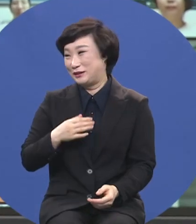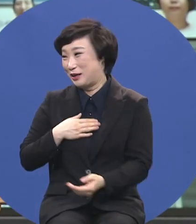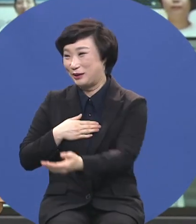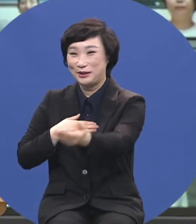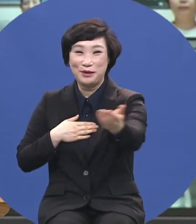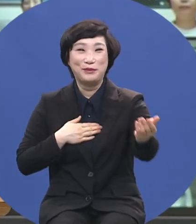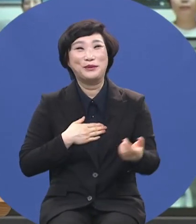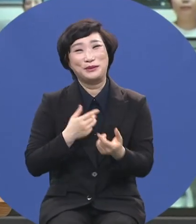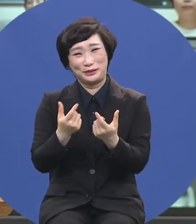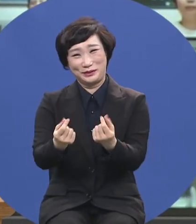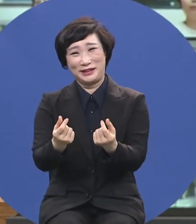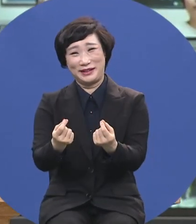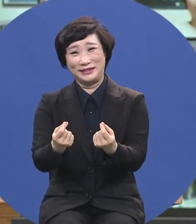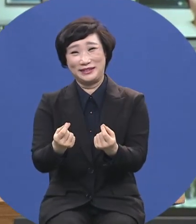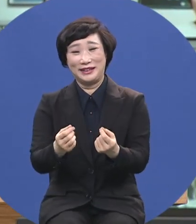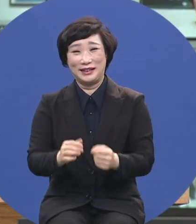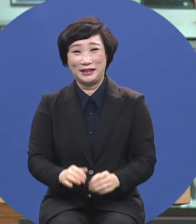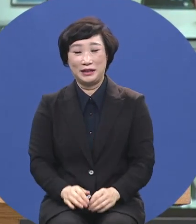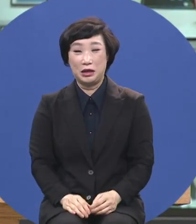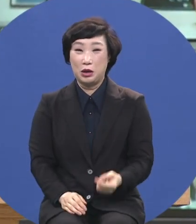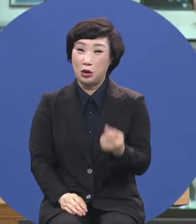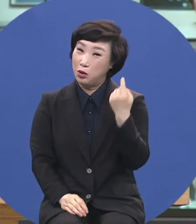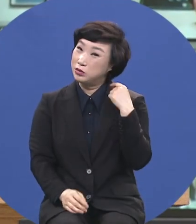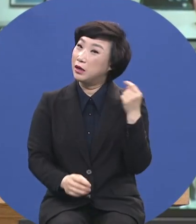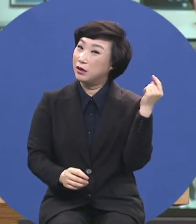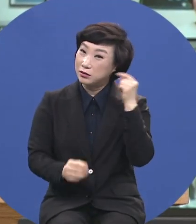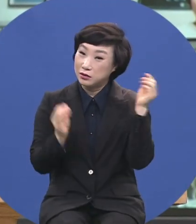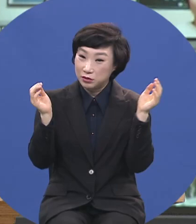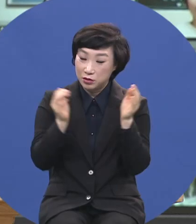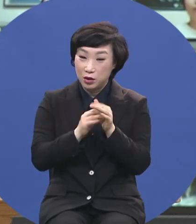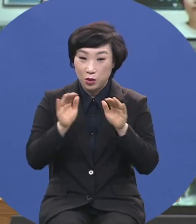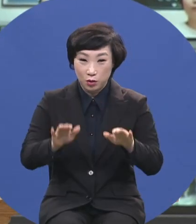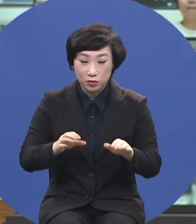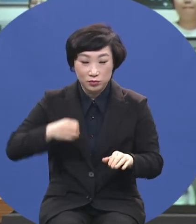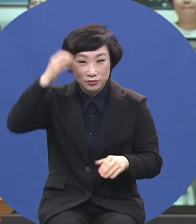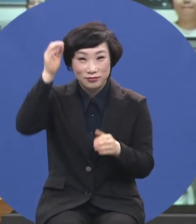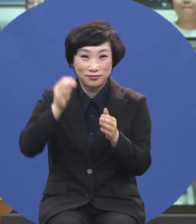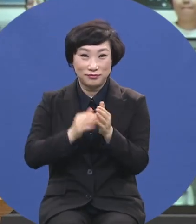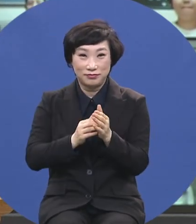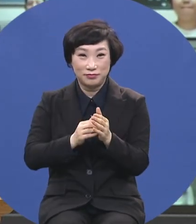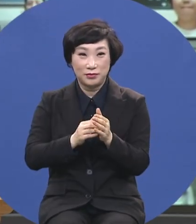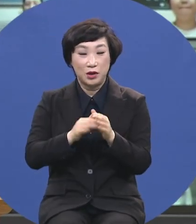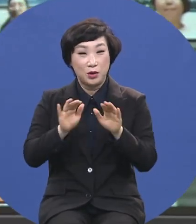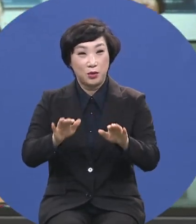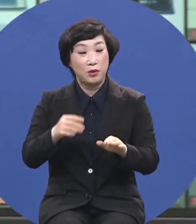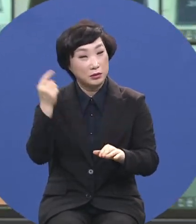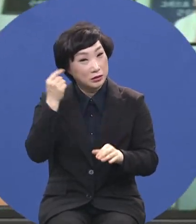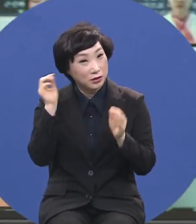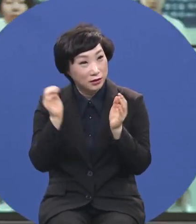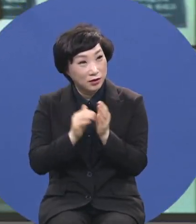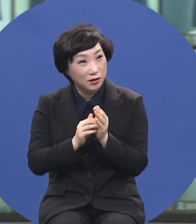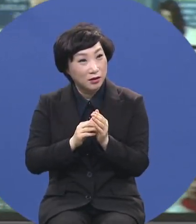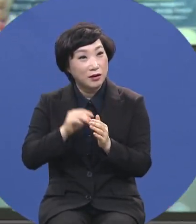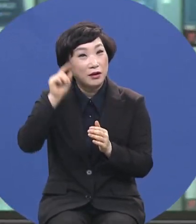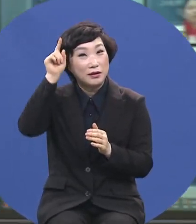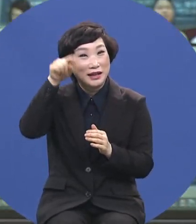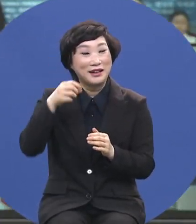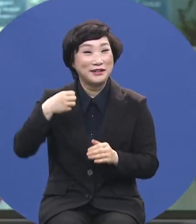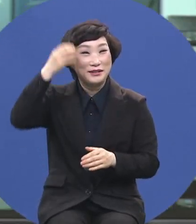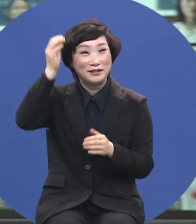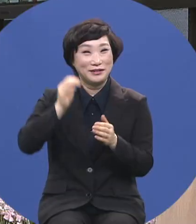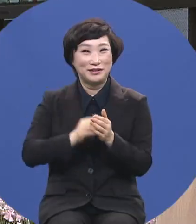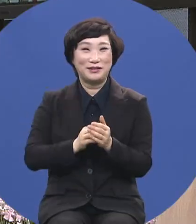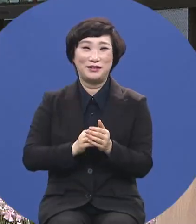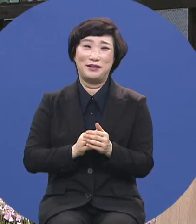여러분과 똑같이 어제 들었으나 오늘 잊어버리고 오늘 들었으나 내일 또